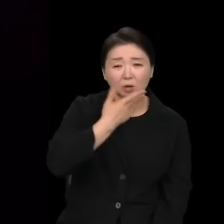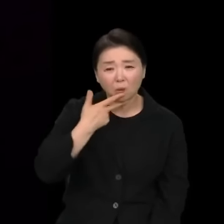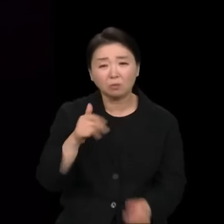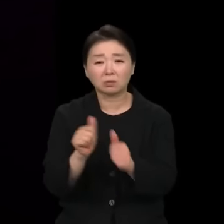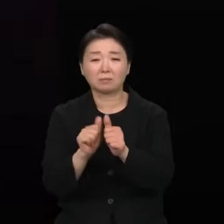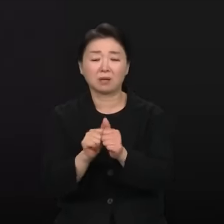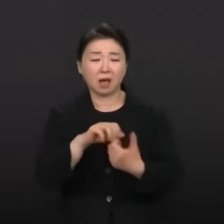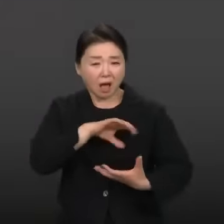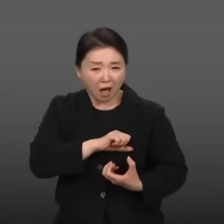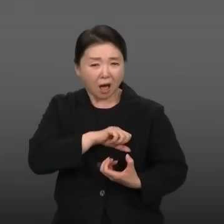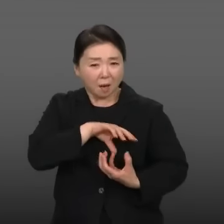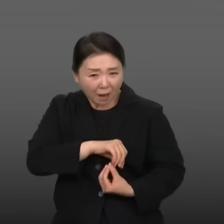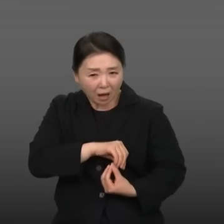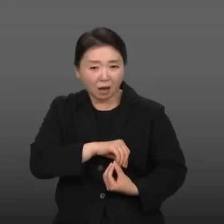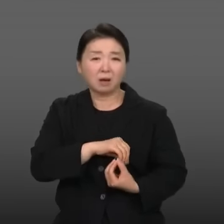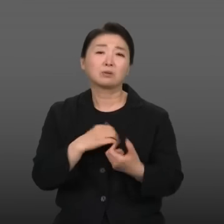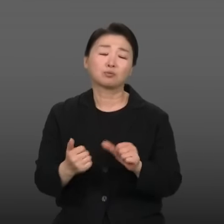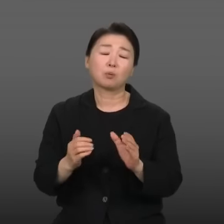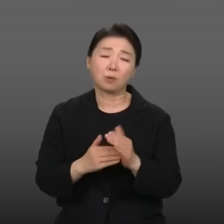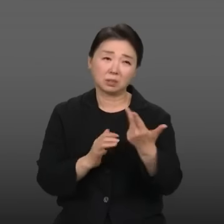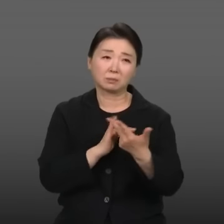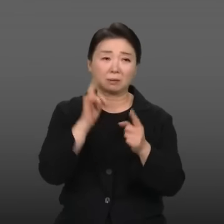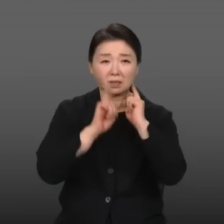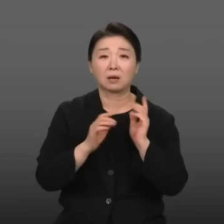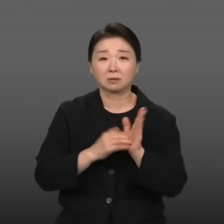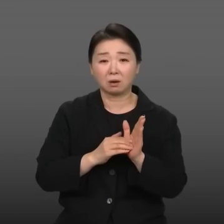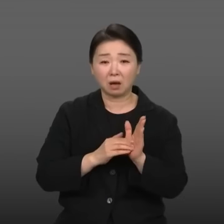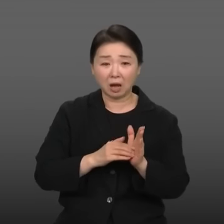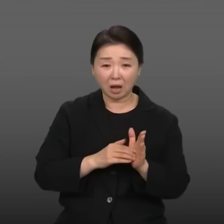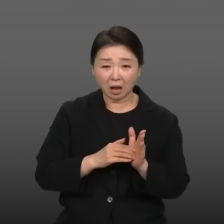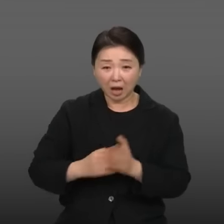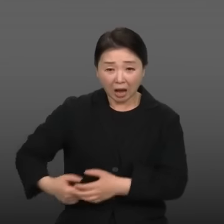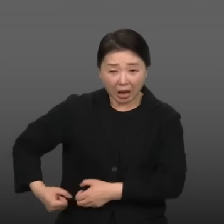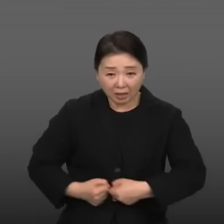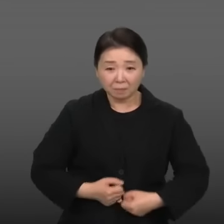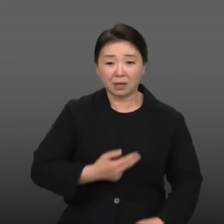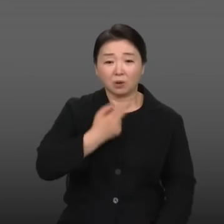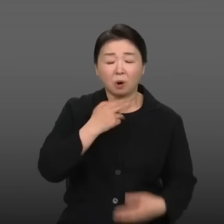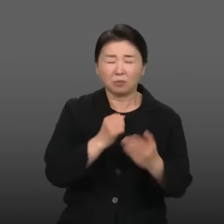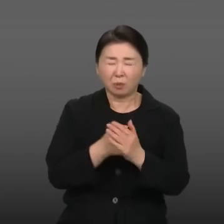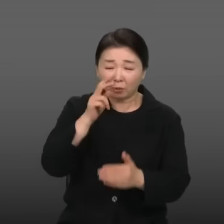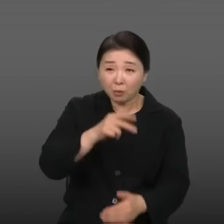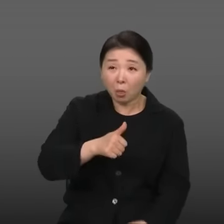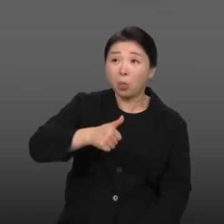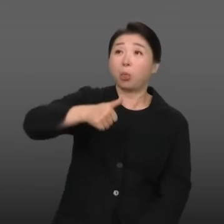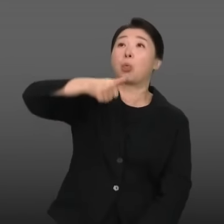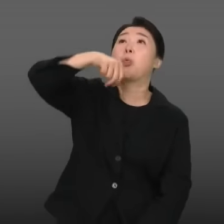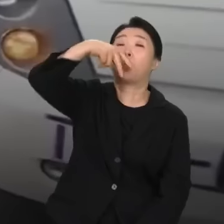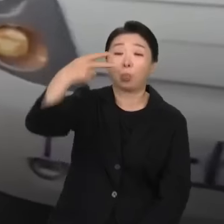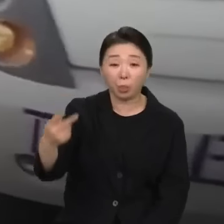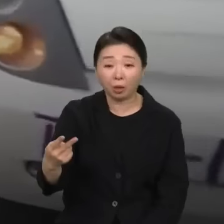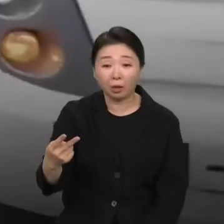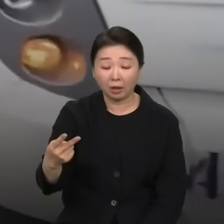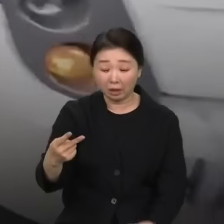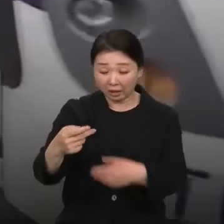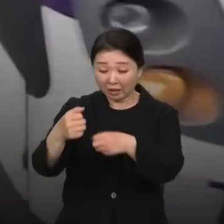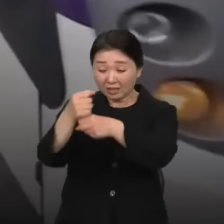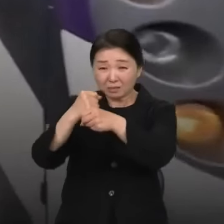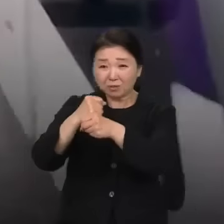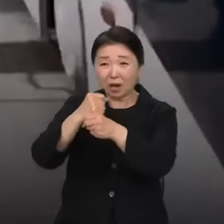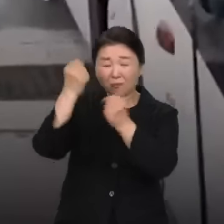심장마비로 숨지고 70여 명이 다쳤습니다. 안전벨트를 매지 않고 있다가 공중으로 떠올랐거나 짐칸에서 쏟아진